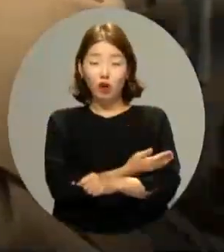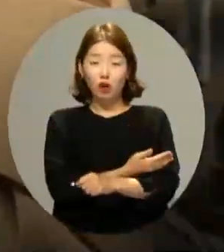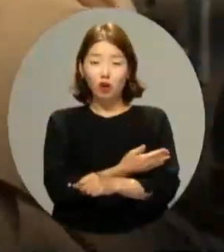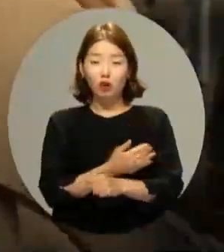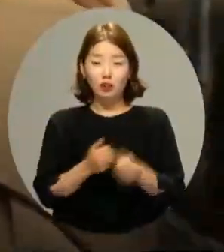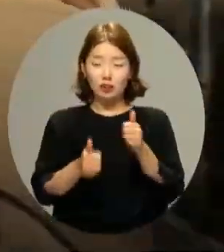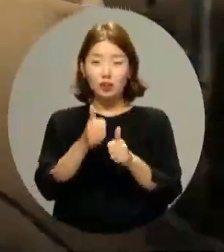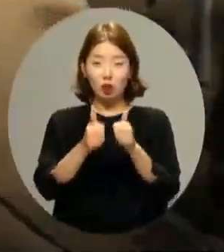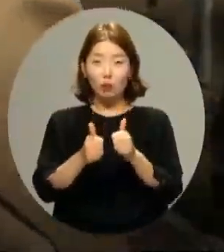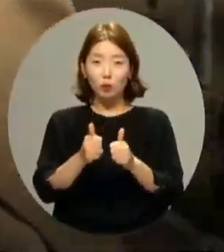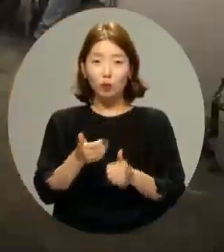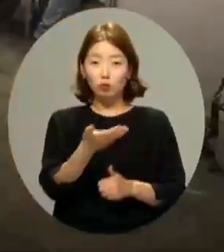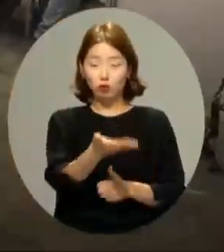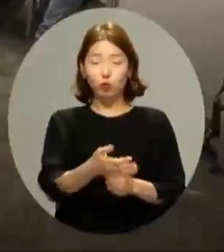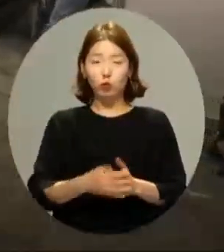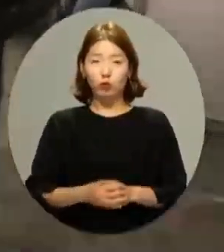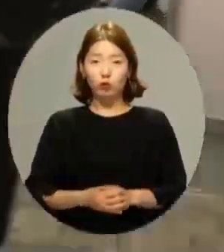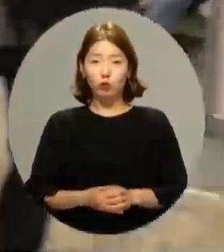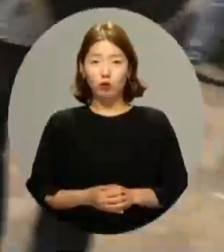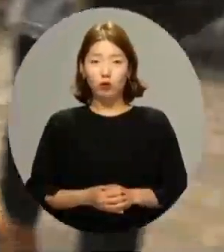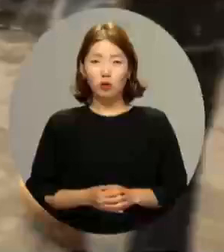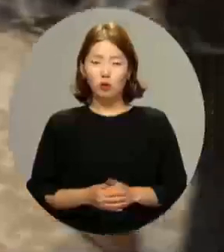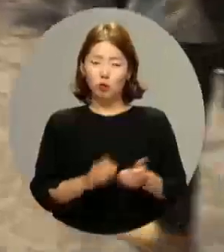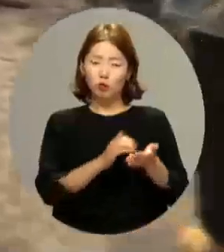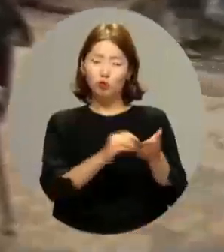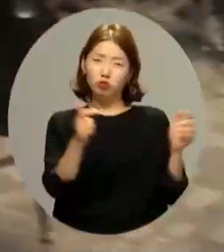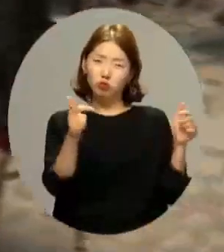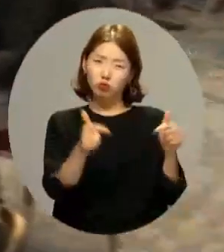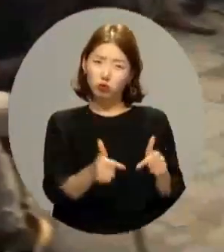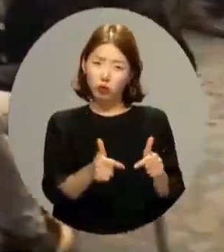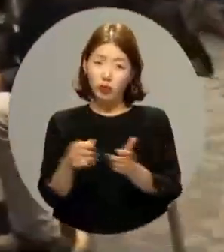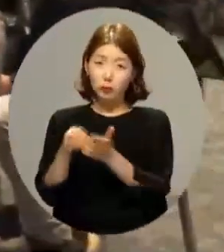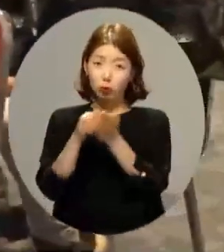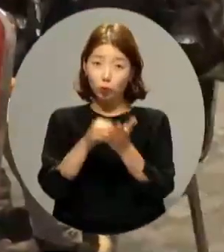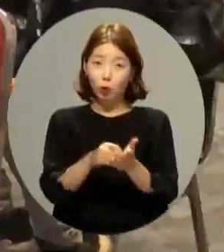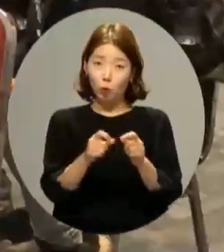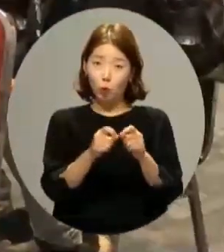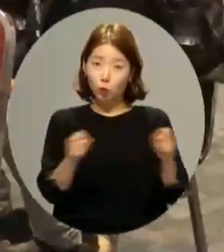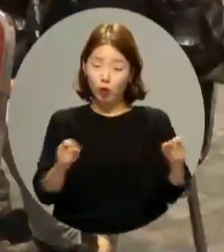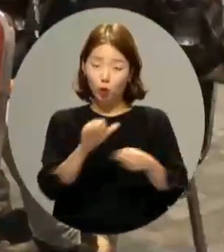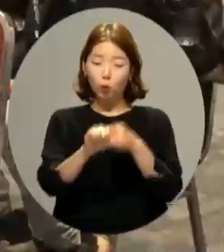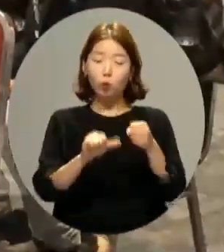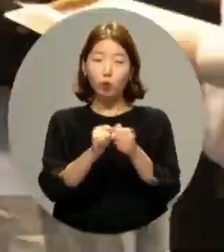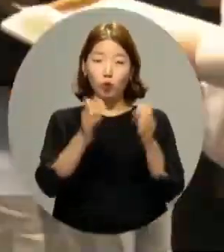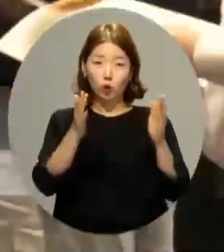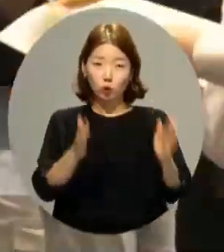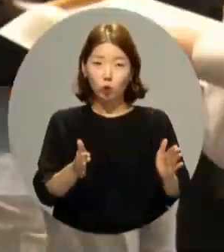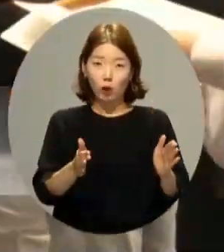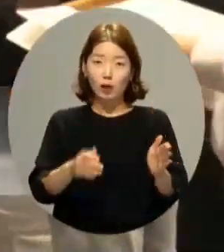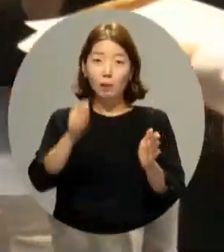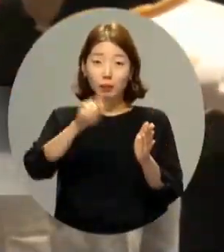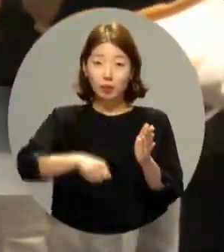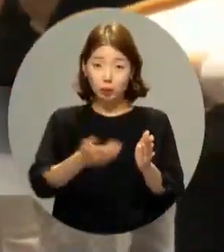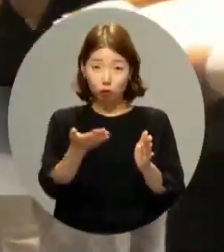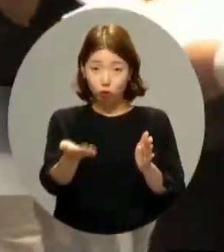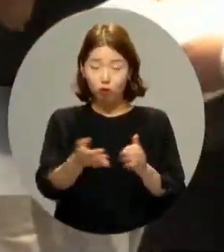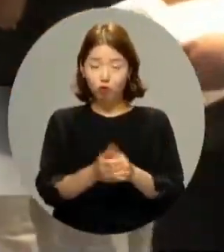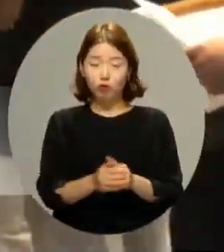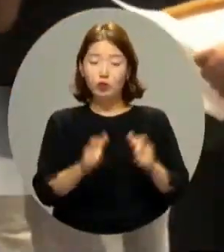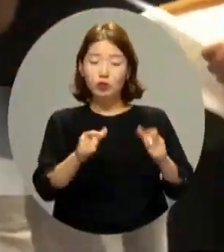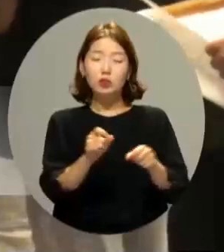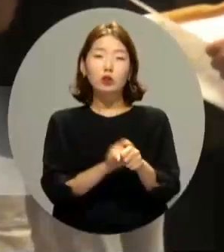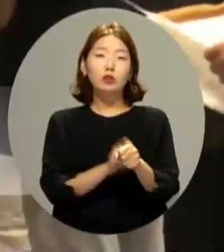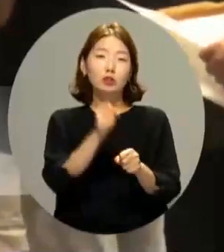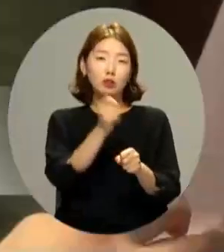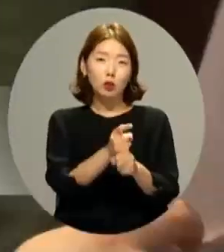한국어는 거 시험도 인구 감수지역의 취업하고 정착하면 5년간 장기체류자격을 주는